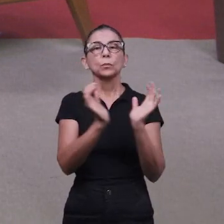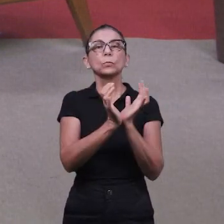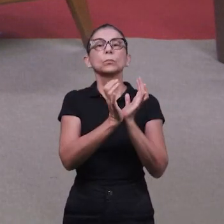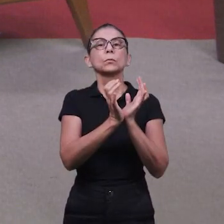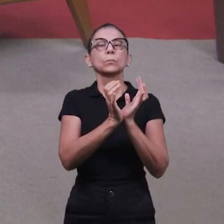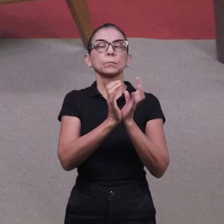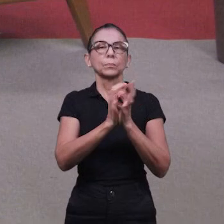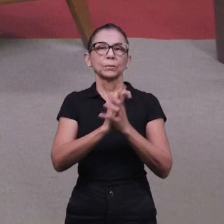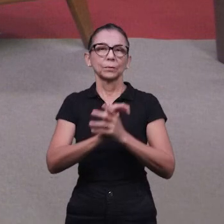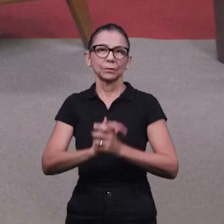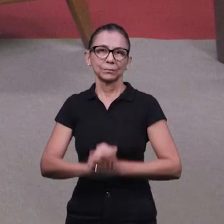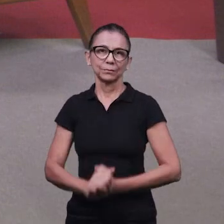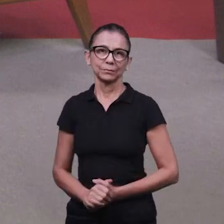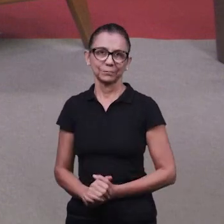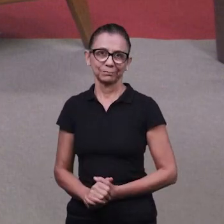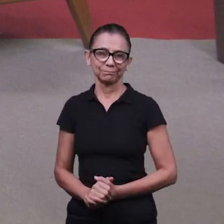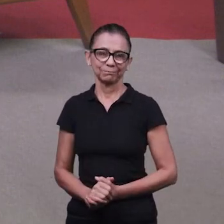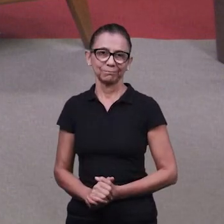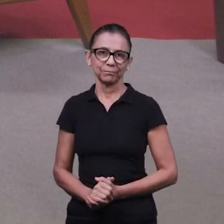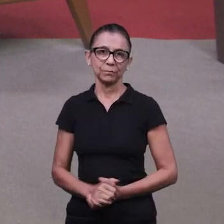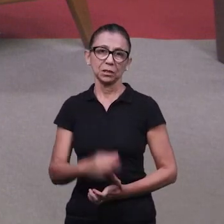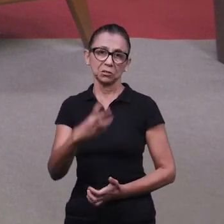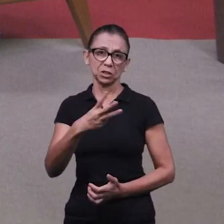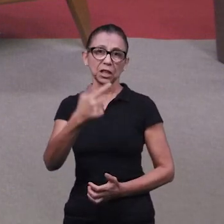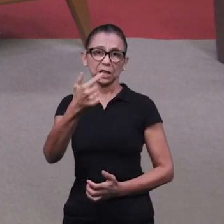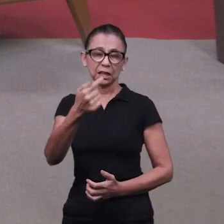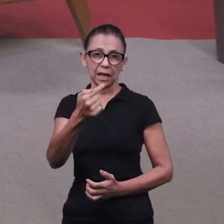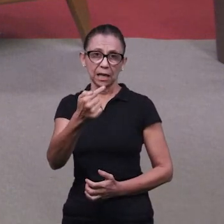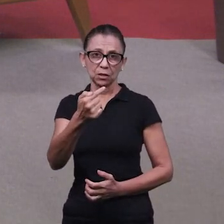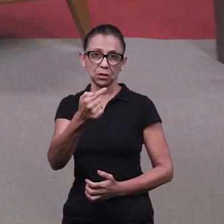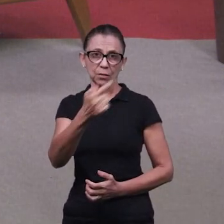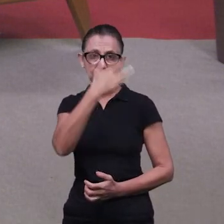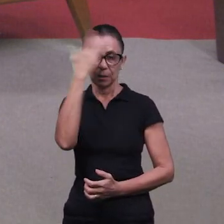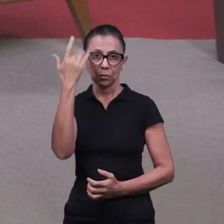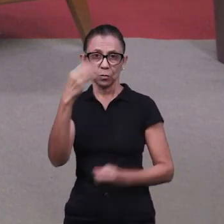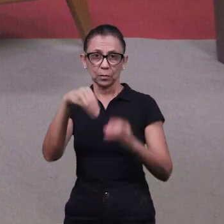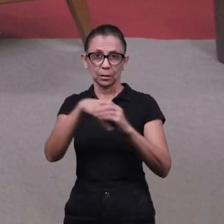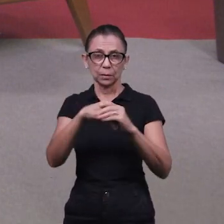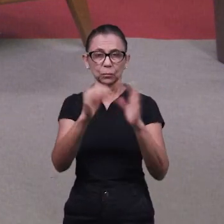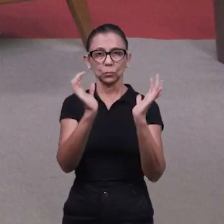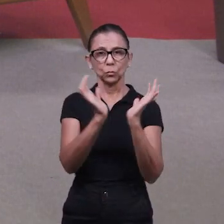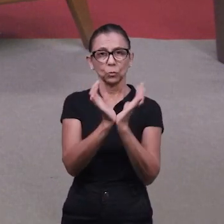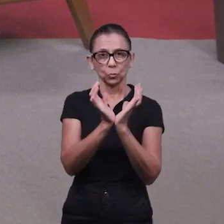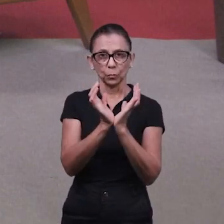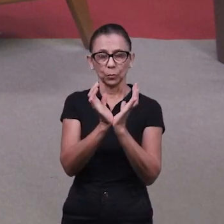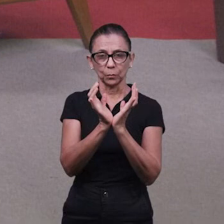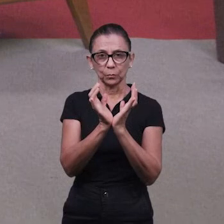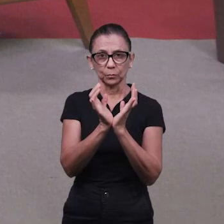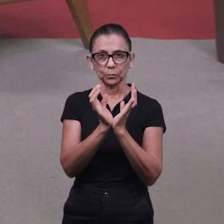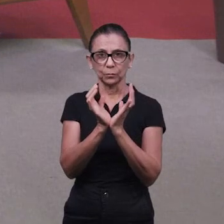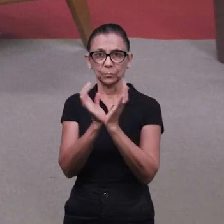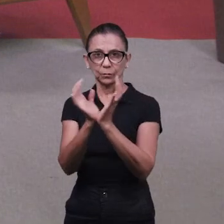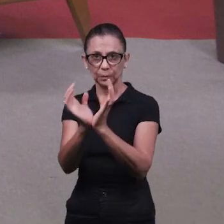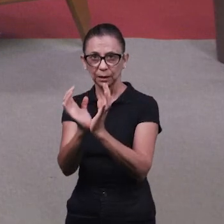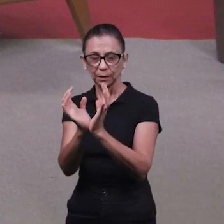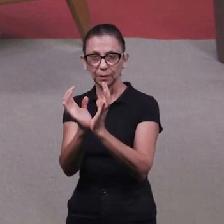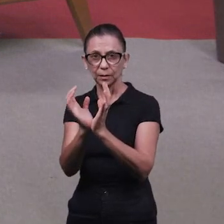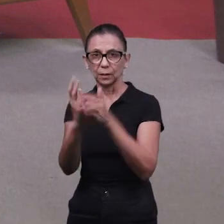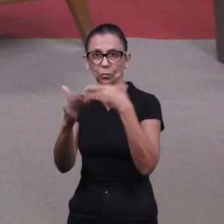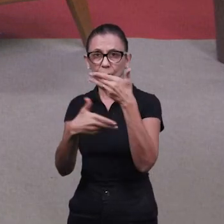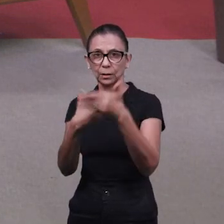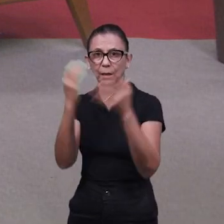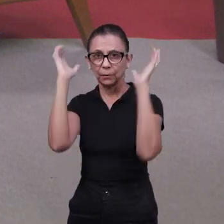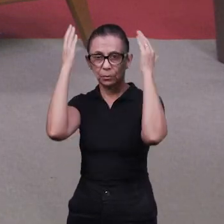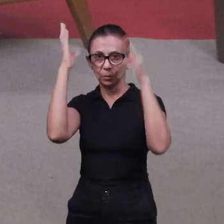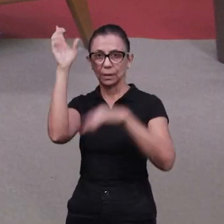exécutés, aucun autre a exécuté. En montrant que nous, en tant qu'hommes, nous avons beaucoup de choses